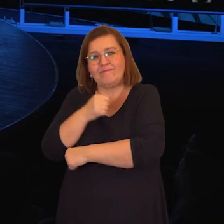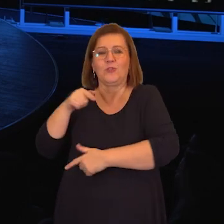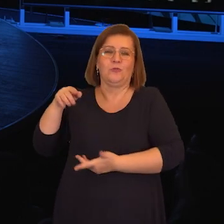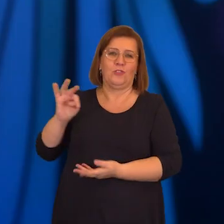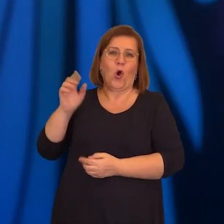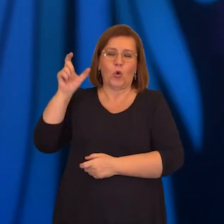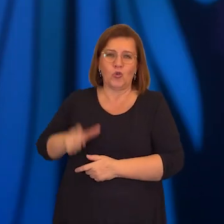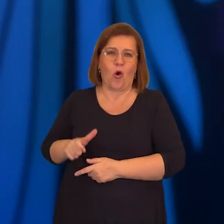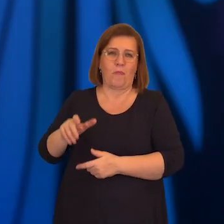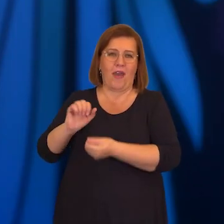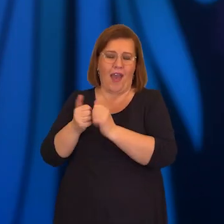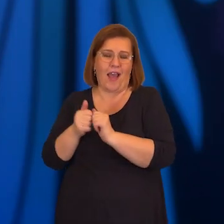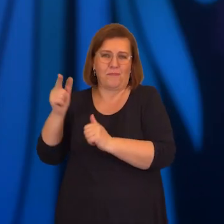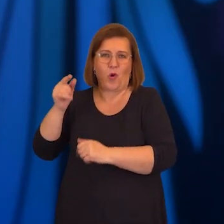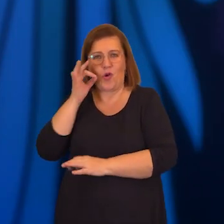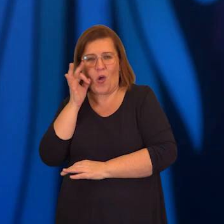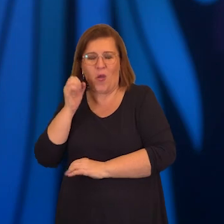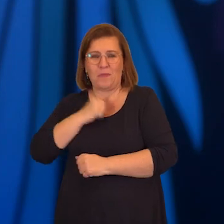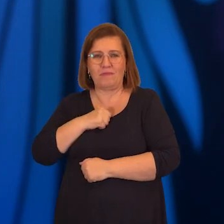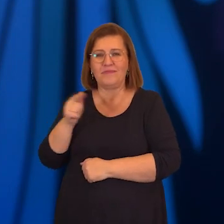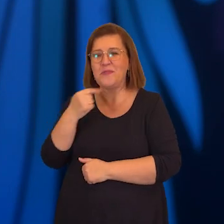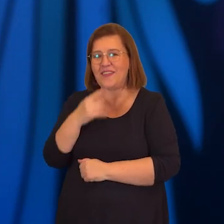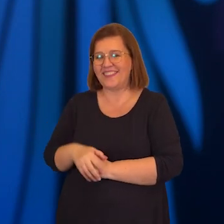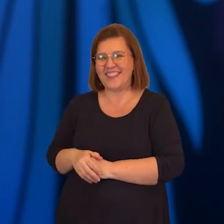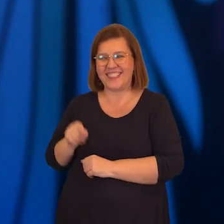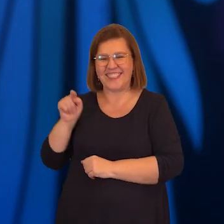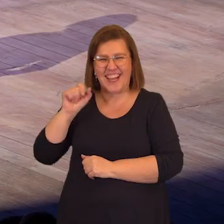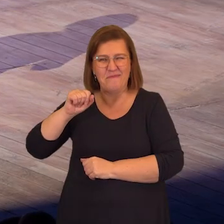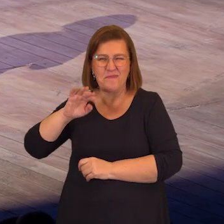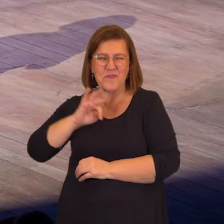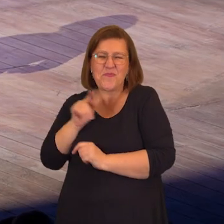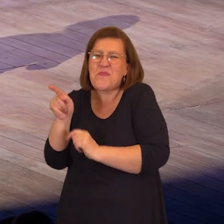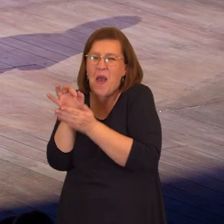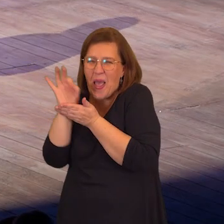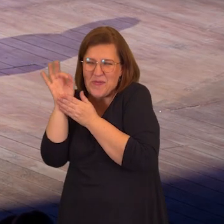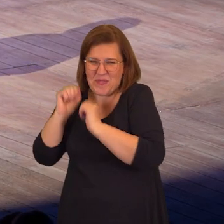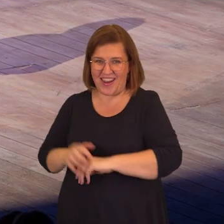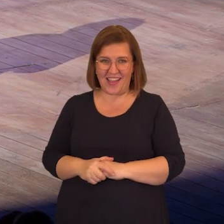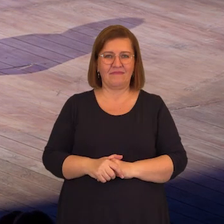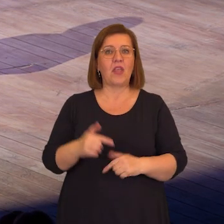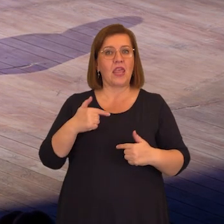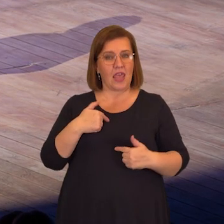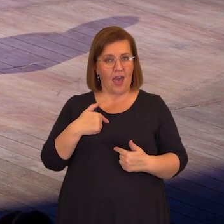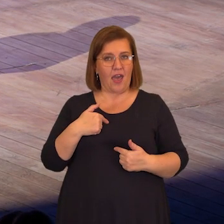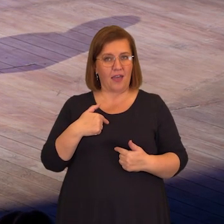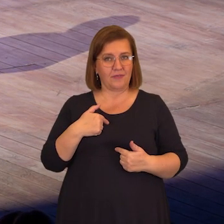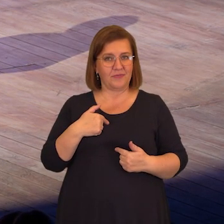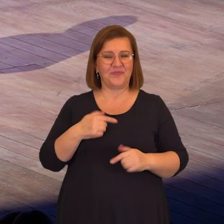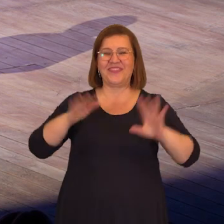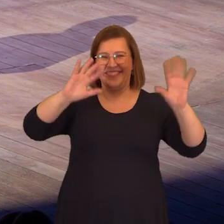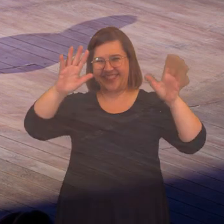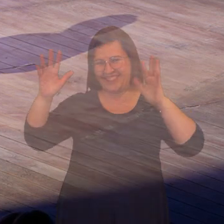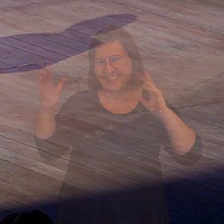mu do ucha. Moja ty perełko. Jestem świadomym konsumentem.